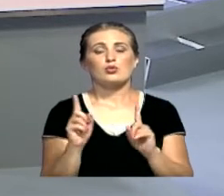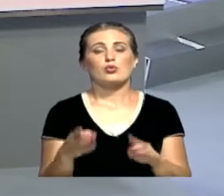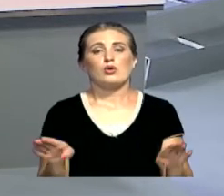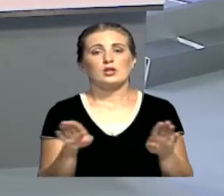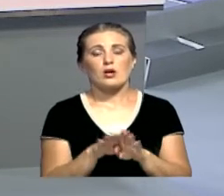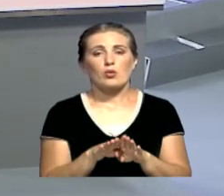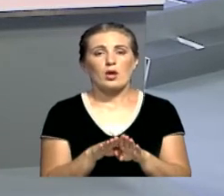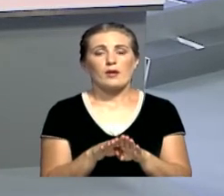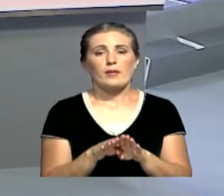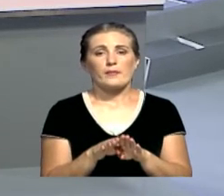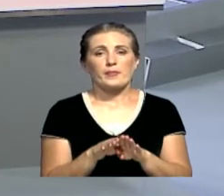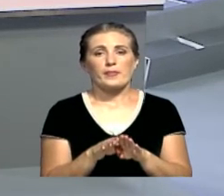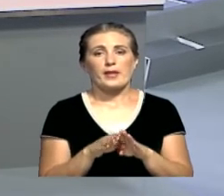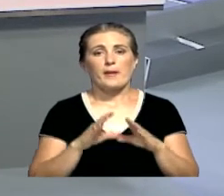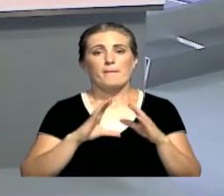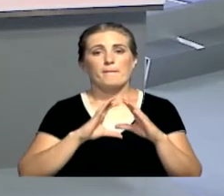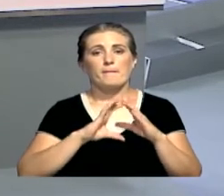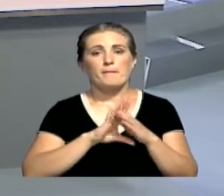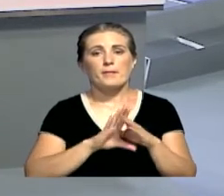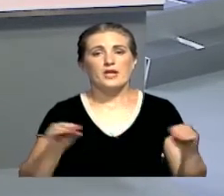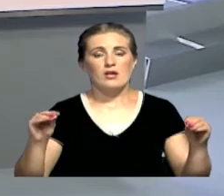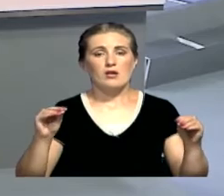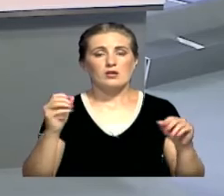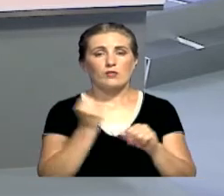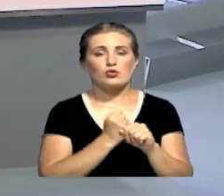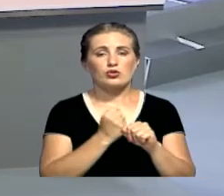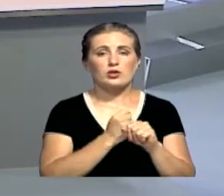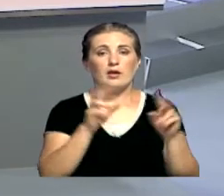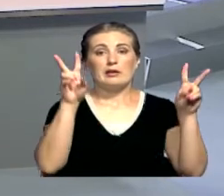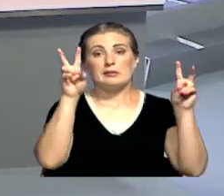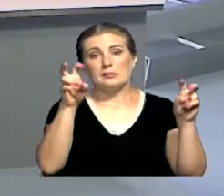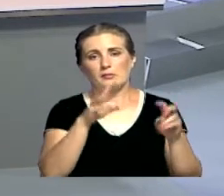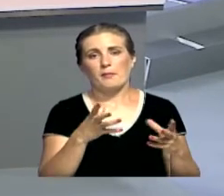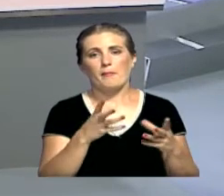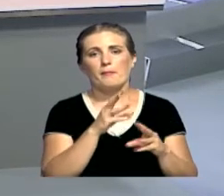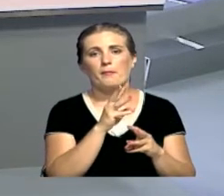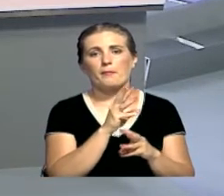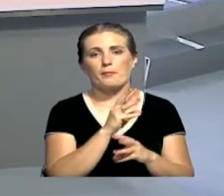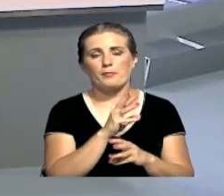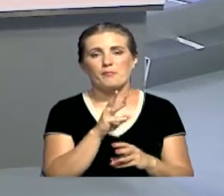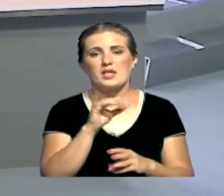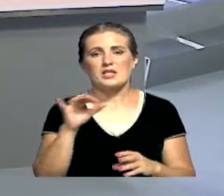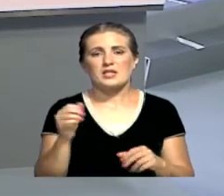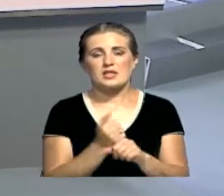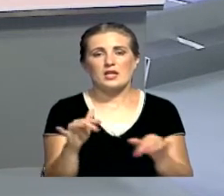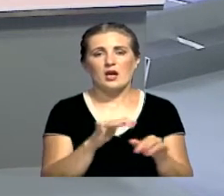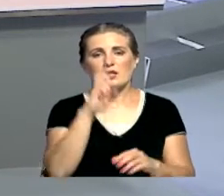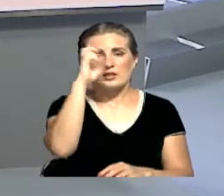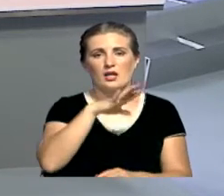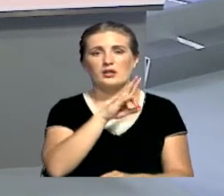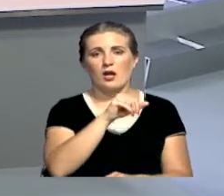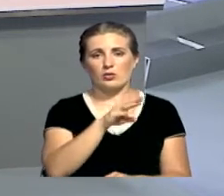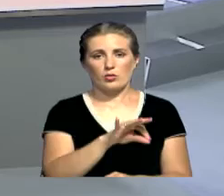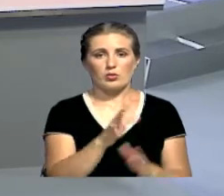вот миротворческая миссия стран нато вот поэтому вот и что такое когда